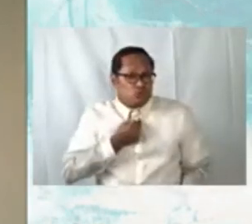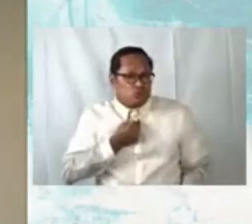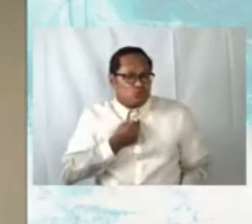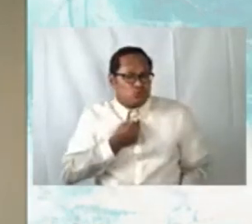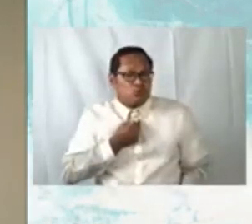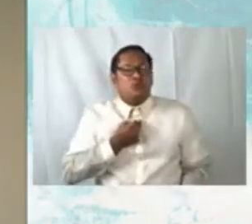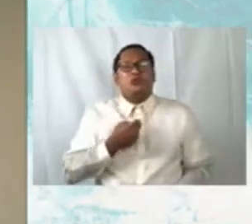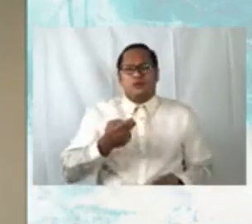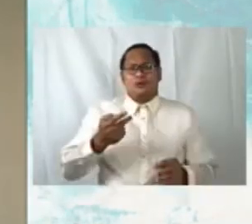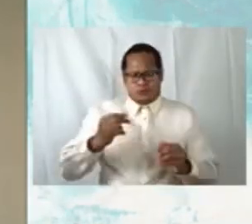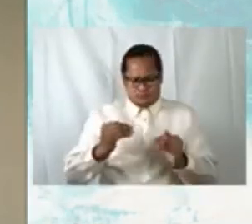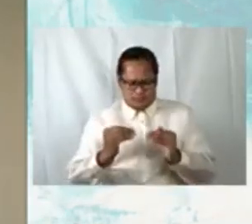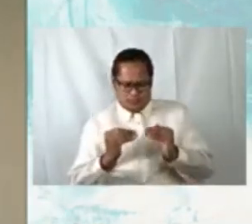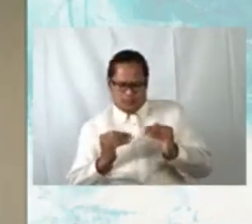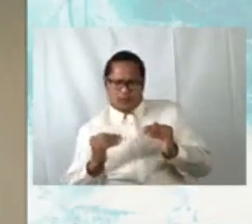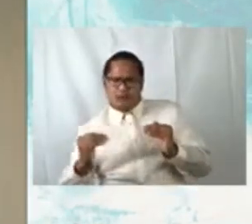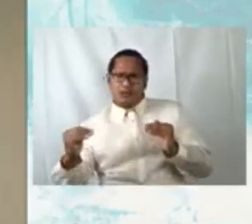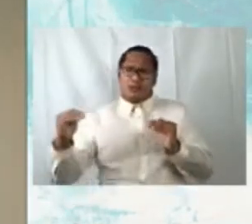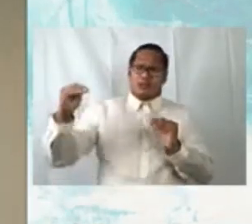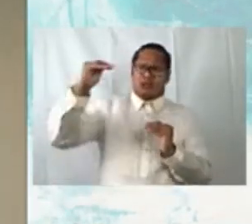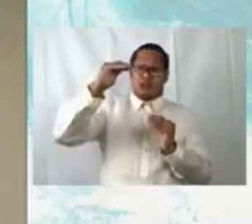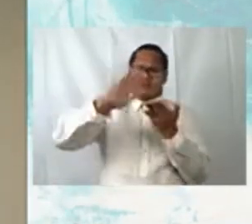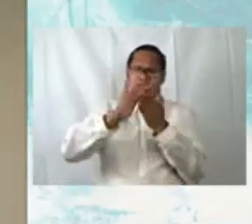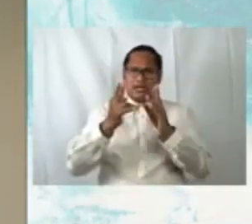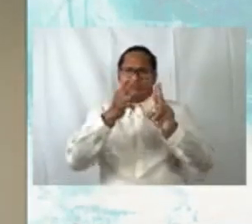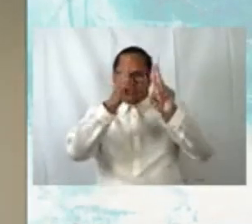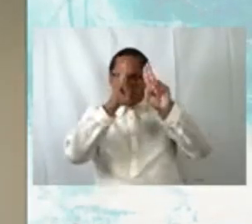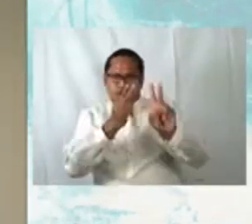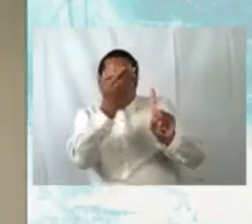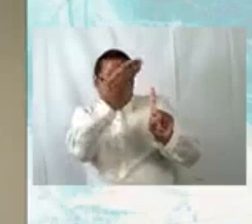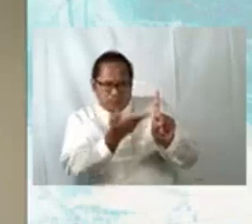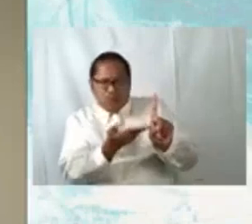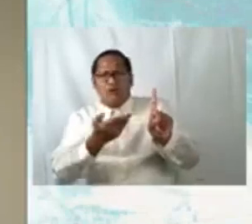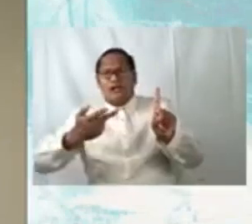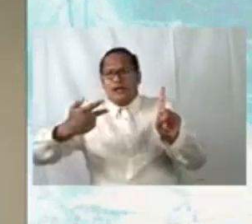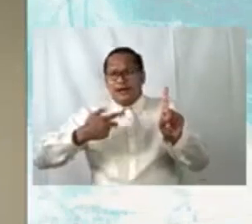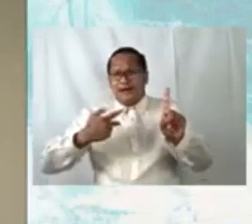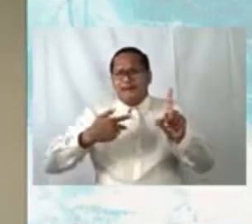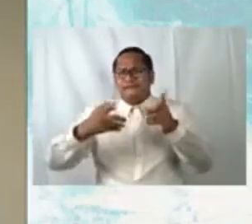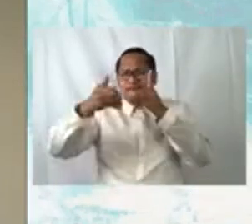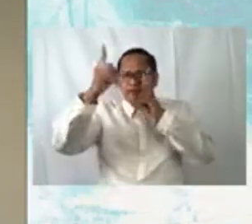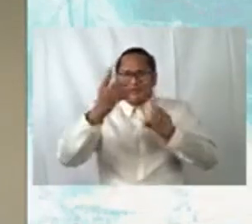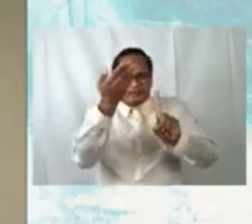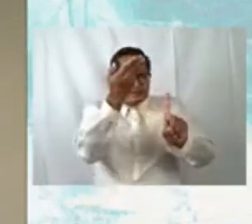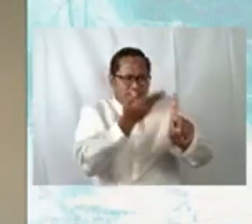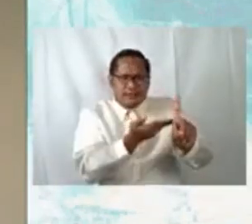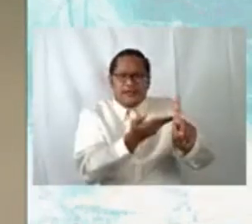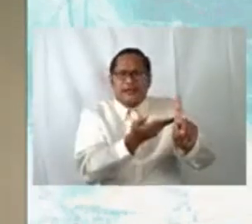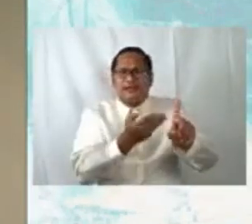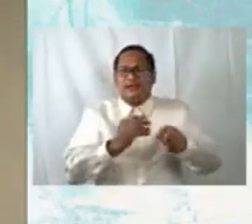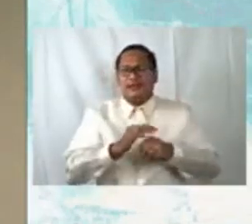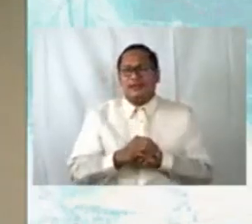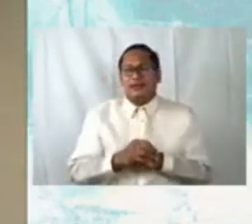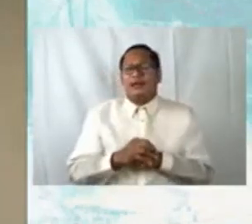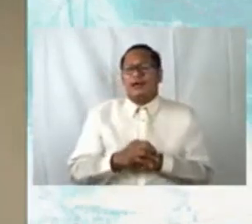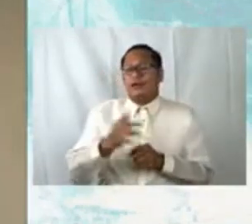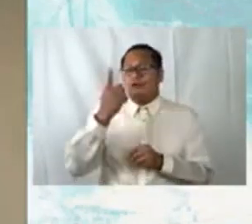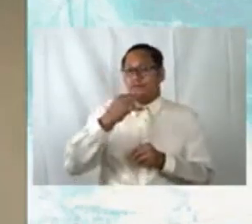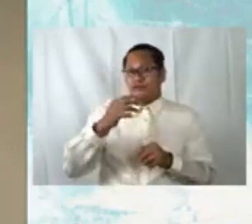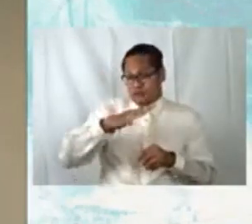umaangat sa pagiging maginoo at may karangalan. Oh? At bilang isang